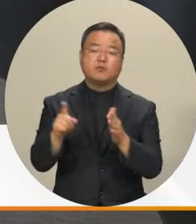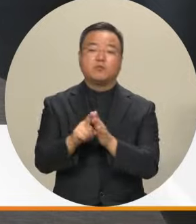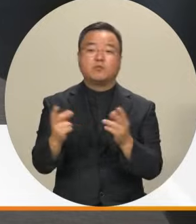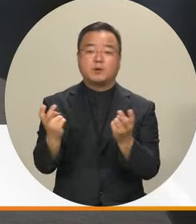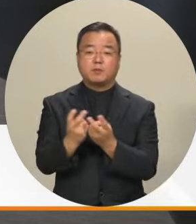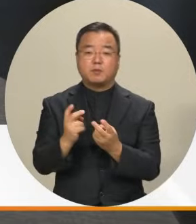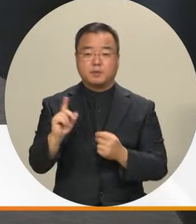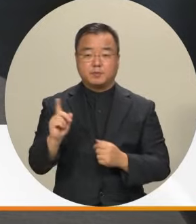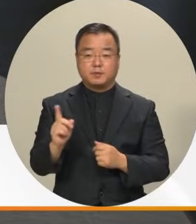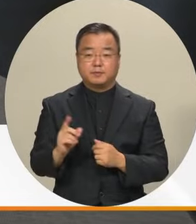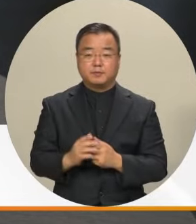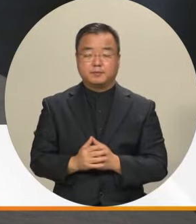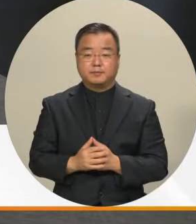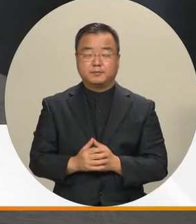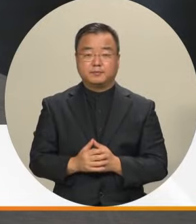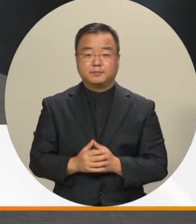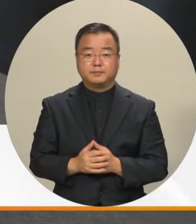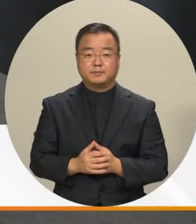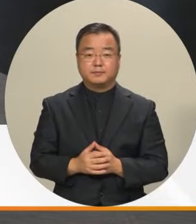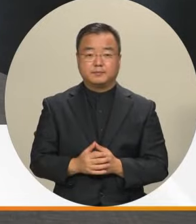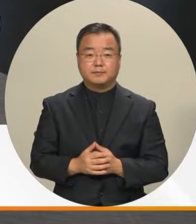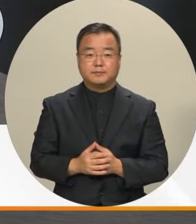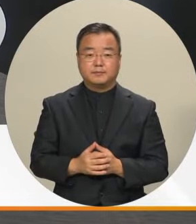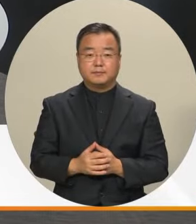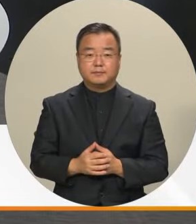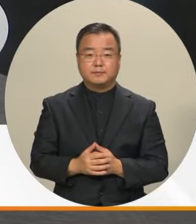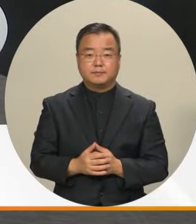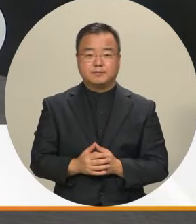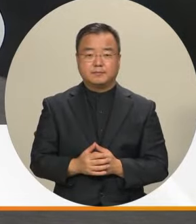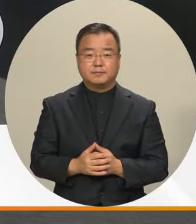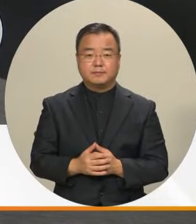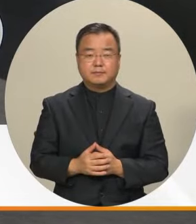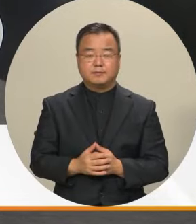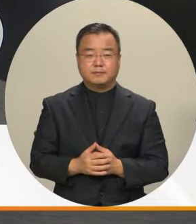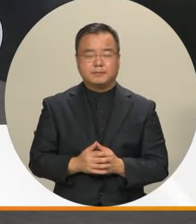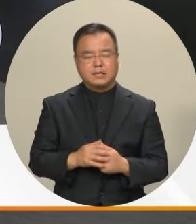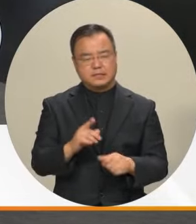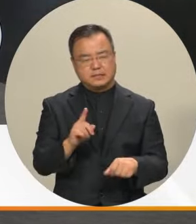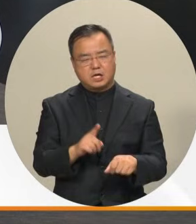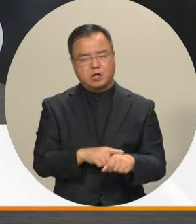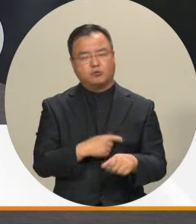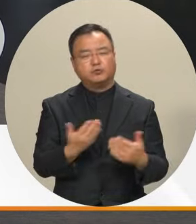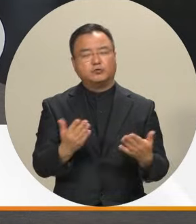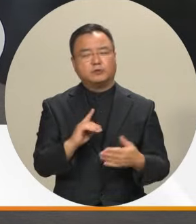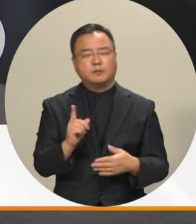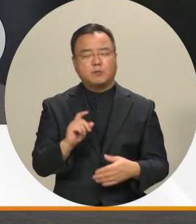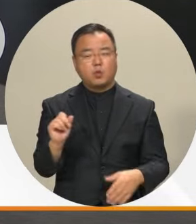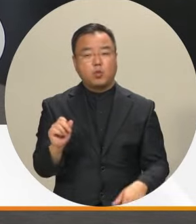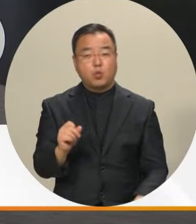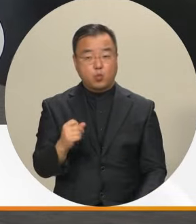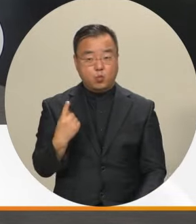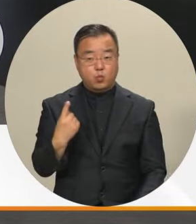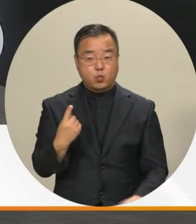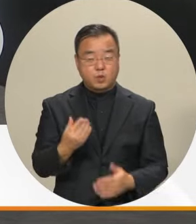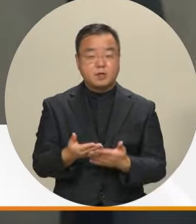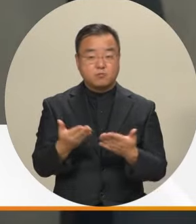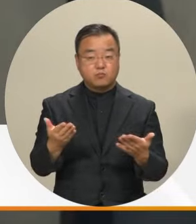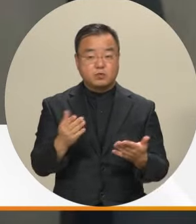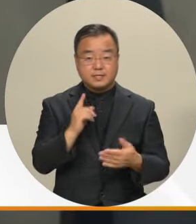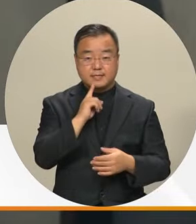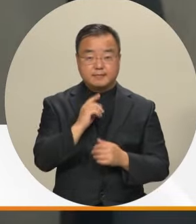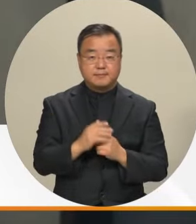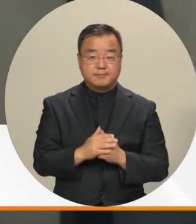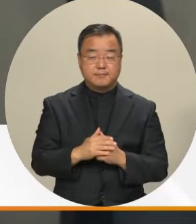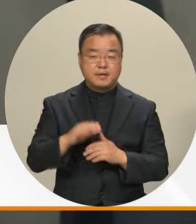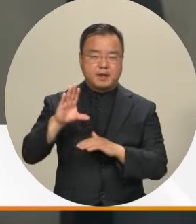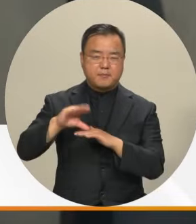어떤 것들이 있을 수가 있을까요네이 자연스러운 거는 동기부여라는 단어가 좋지 않겠습니까 아 제가이